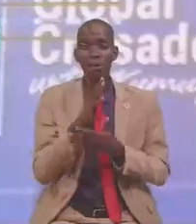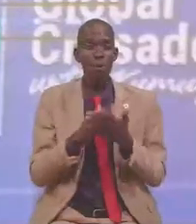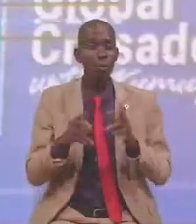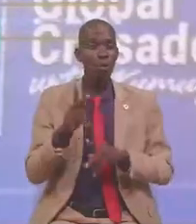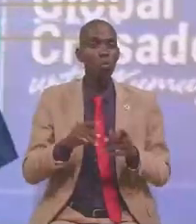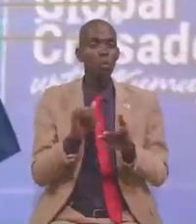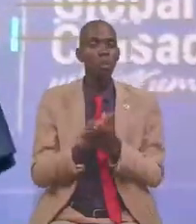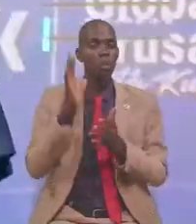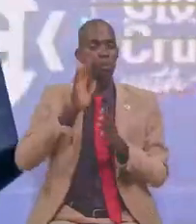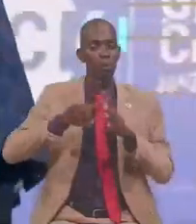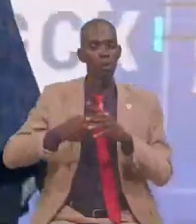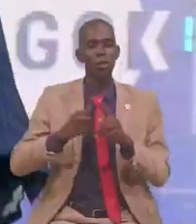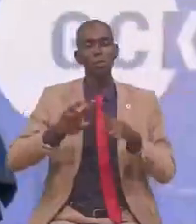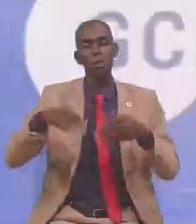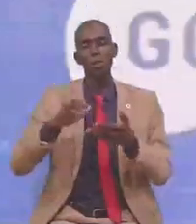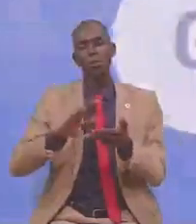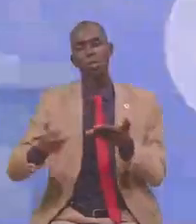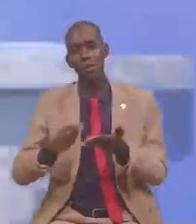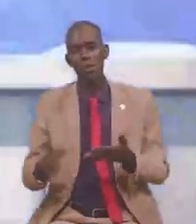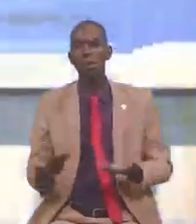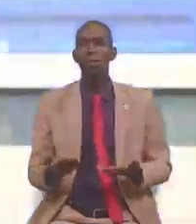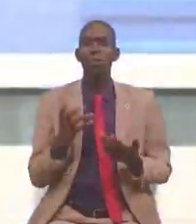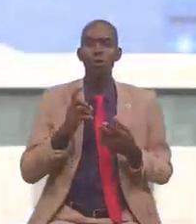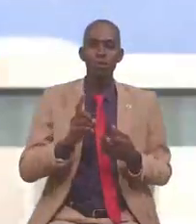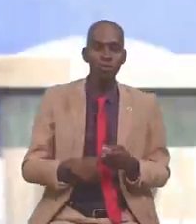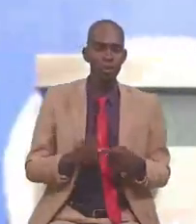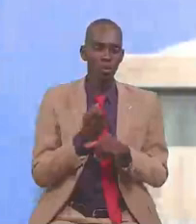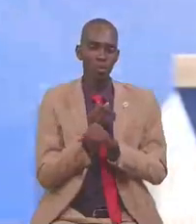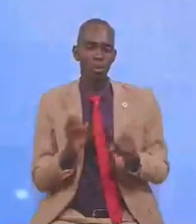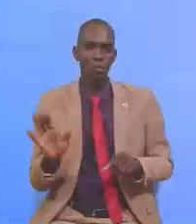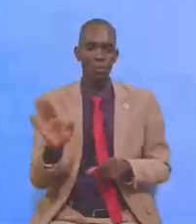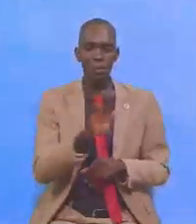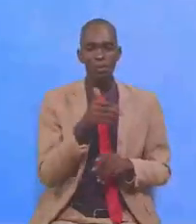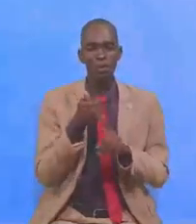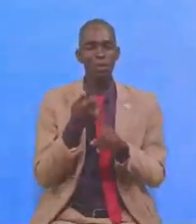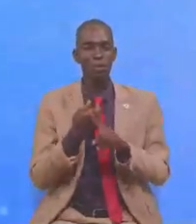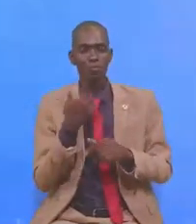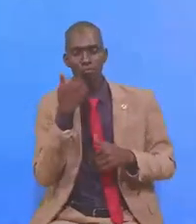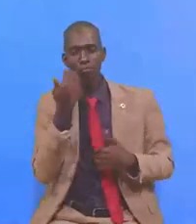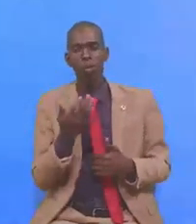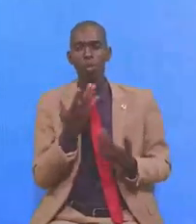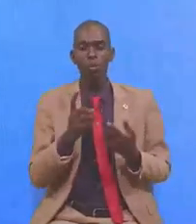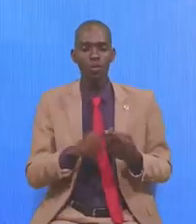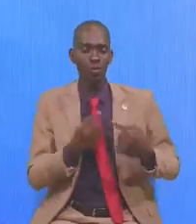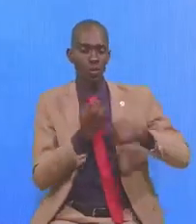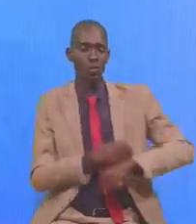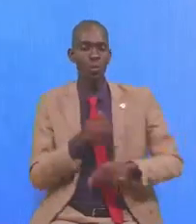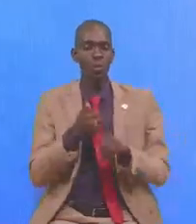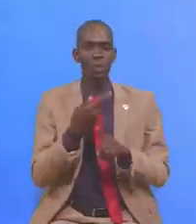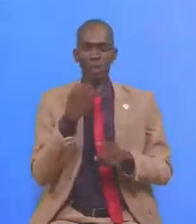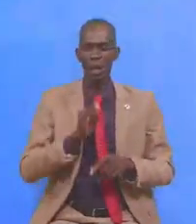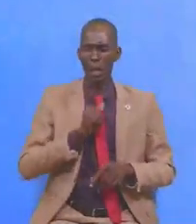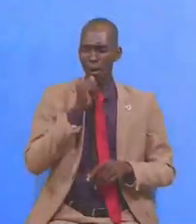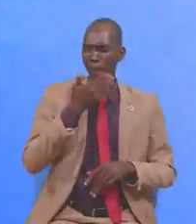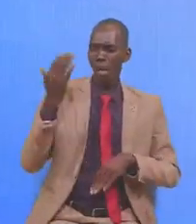vont donner des excuses, ils voudront sauver leur honneur, que je suis meilleur que